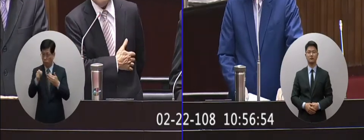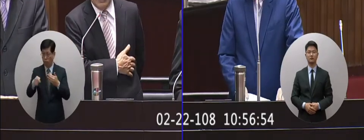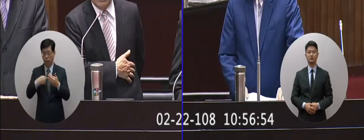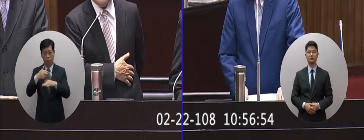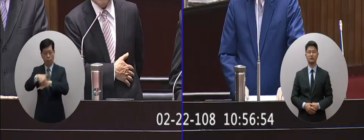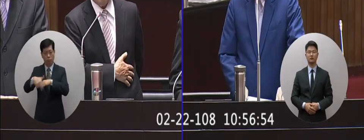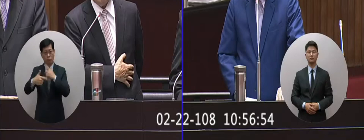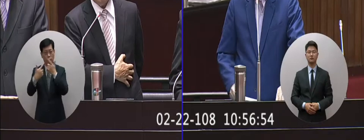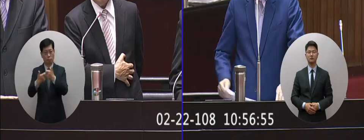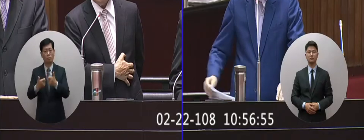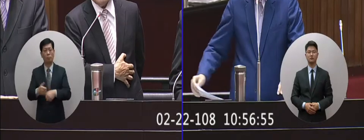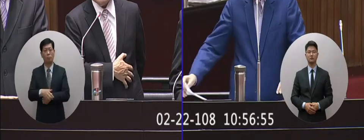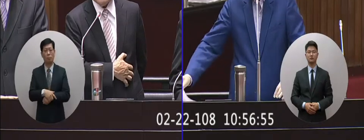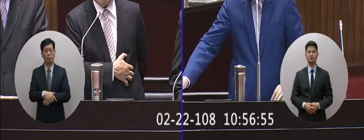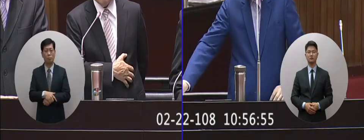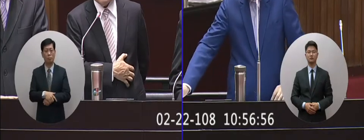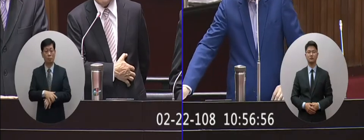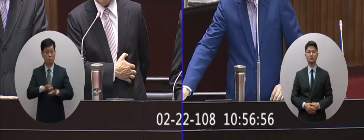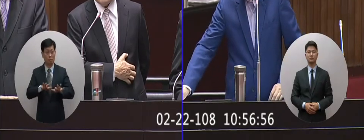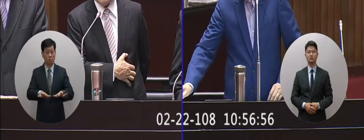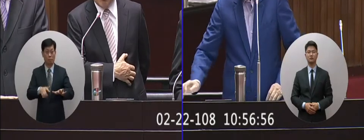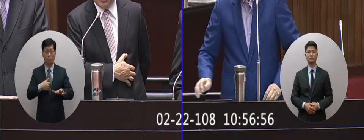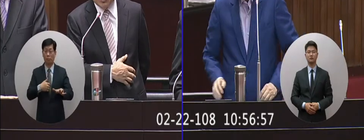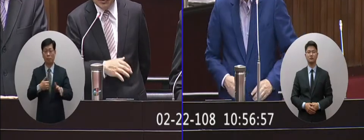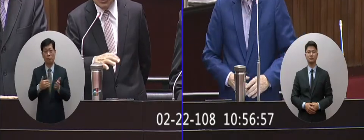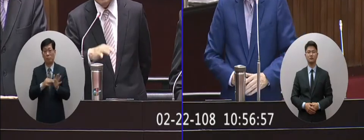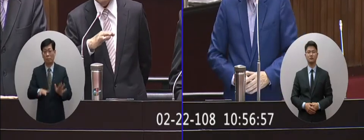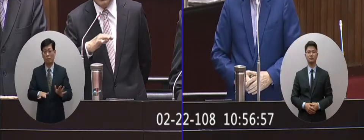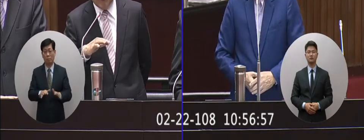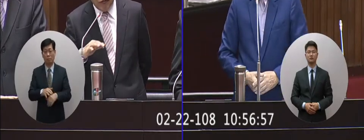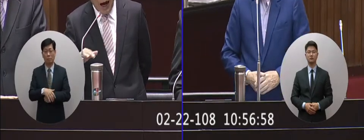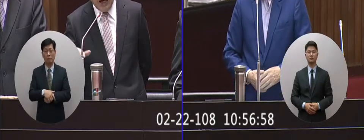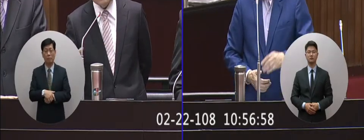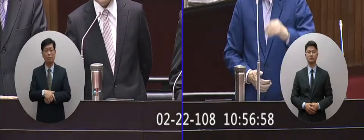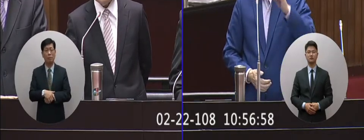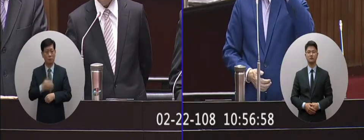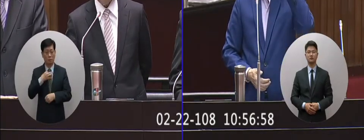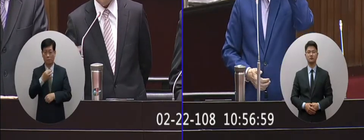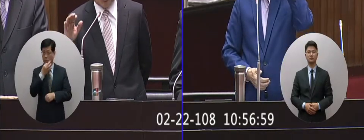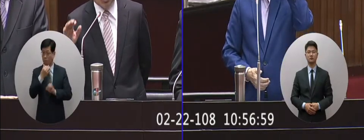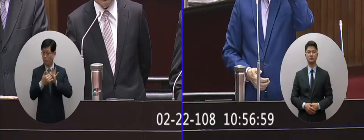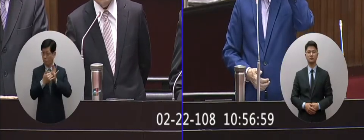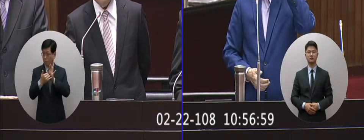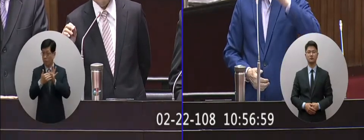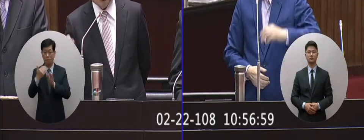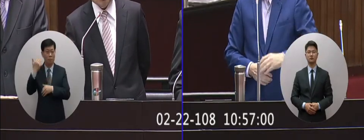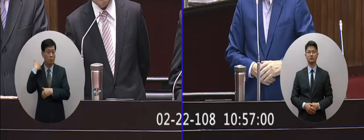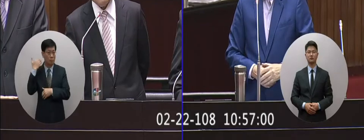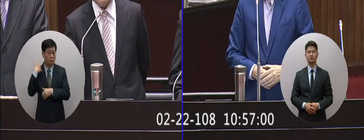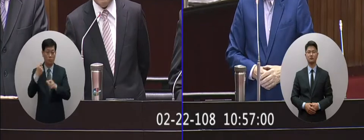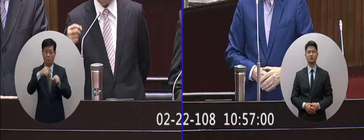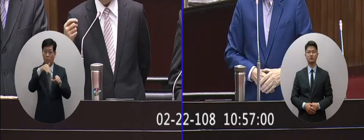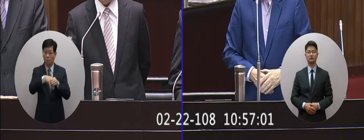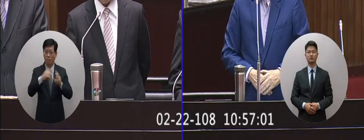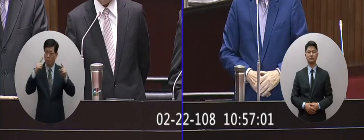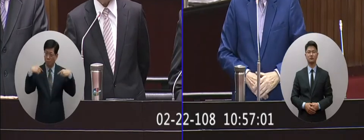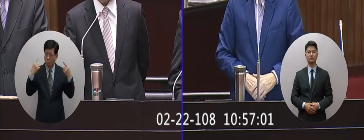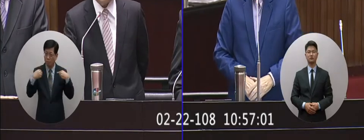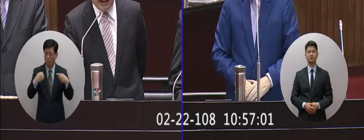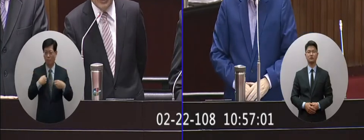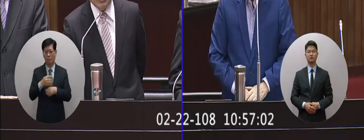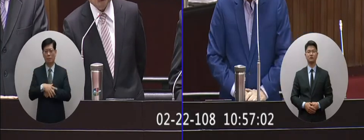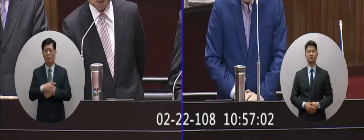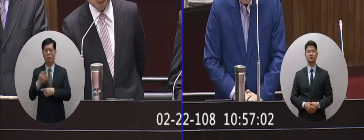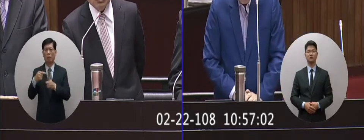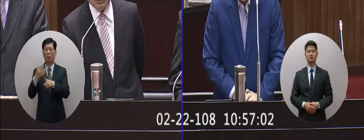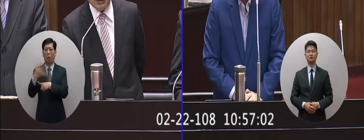面来进步。那现在目前为止，我们就是要防止过去公投时常发生有